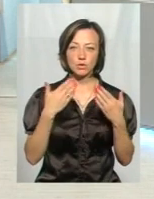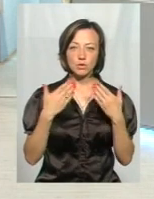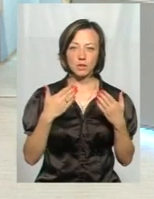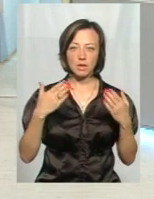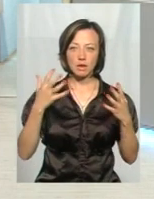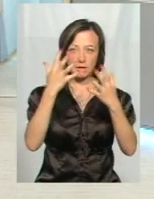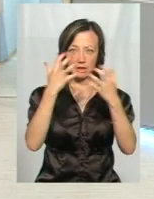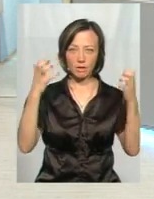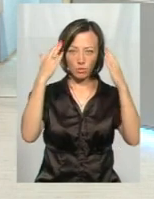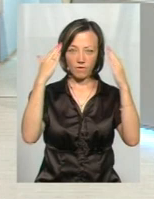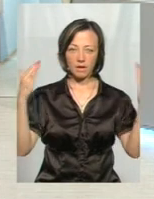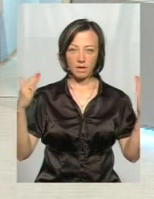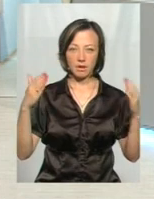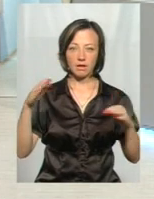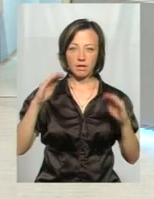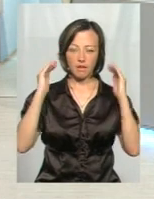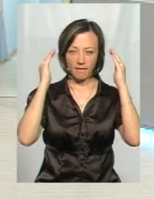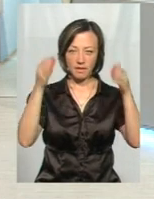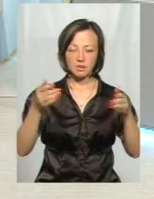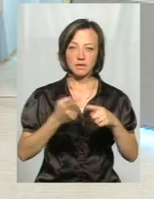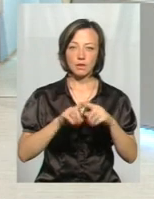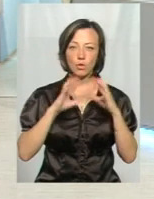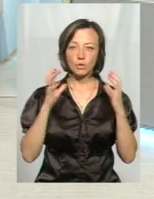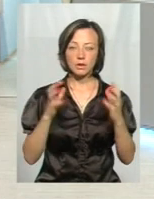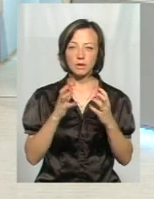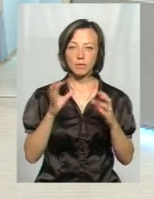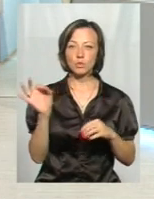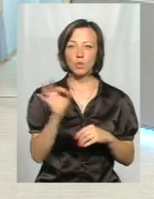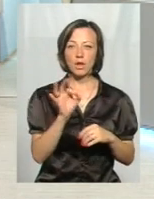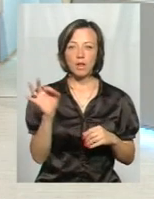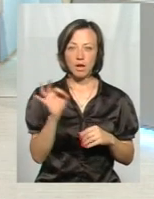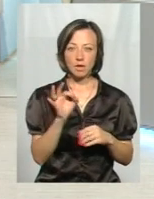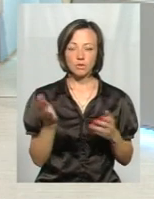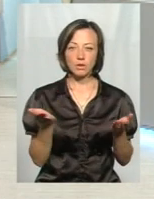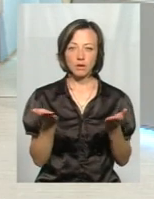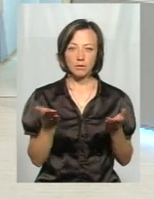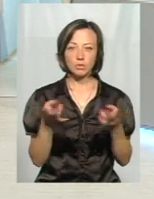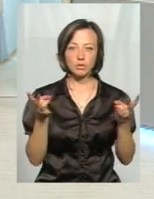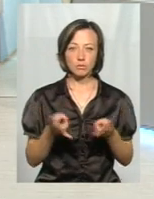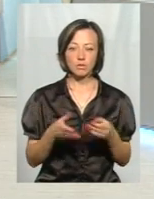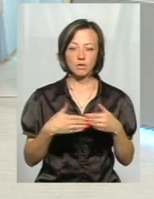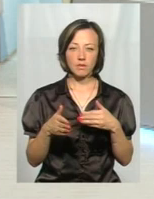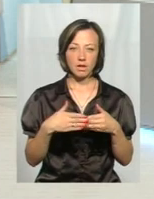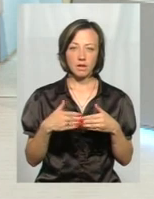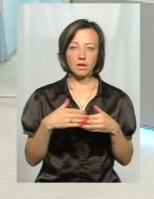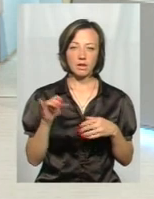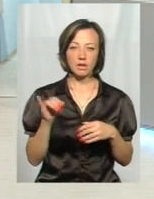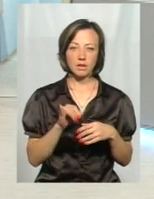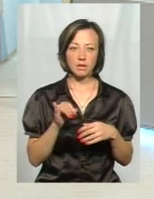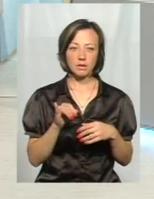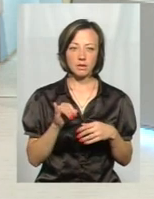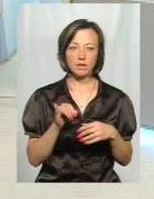тіньових навісів, це утримання і громадського туалету, який потребує двері, і